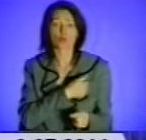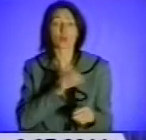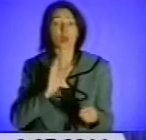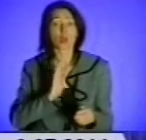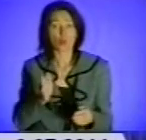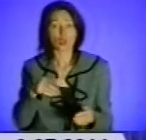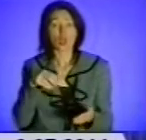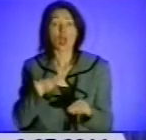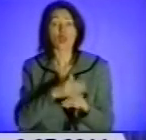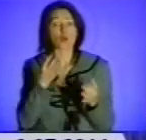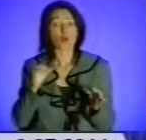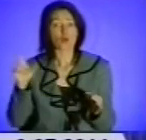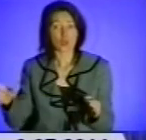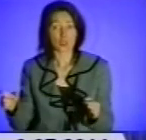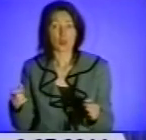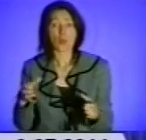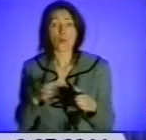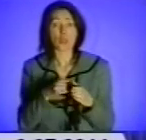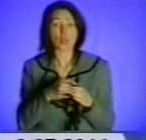добровольцями батальйону «Азов-Січ».